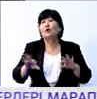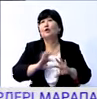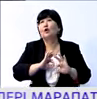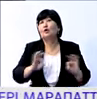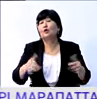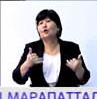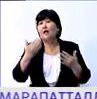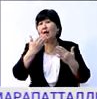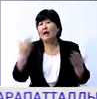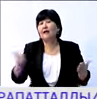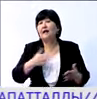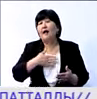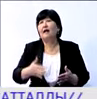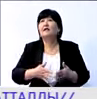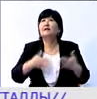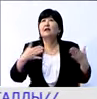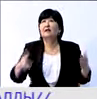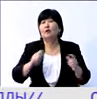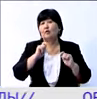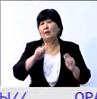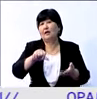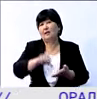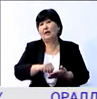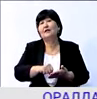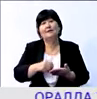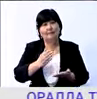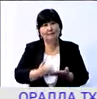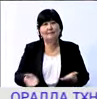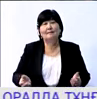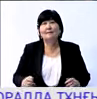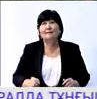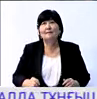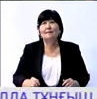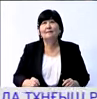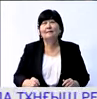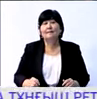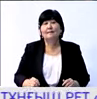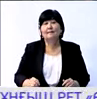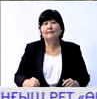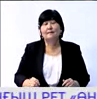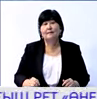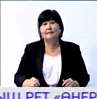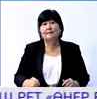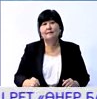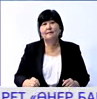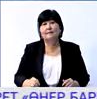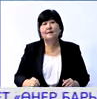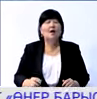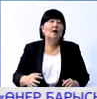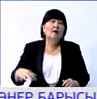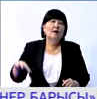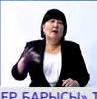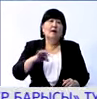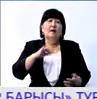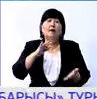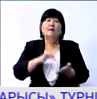үшін халықтың алғысынан асқан марапат жоқ. Ерболат Тұрсынғожа, Талғат Әлменов, Қанат Махамбетов, Қызылорда телеарнасы. Облыс